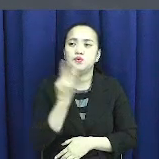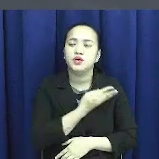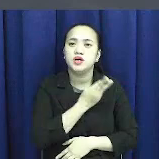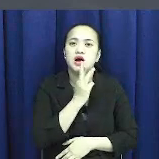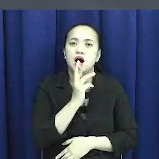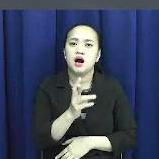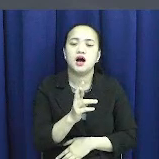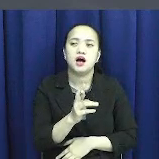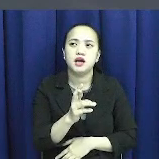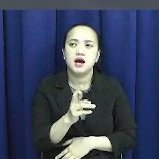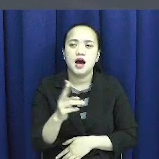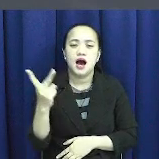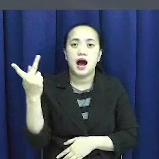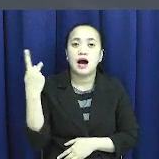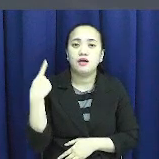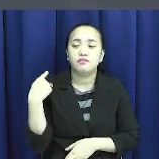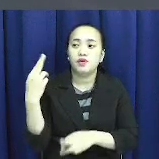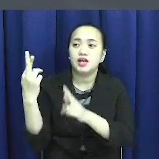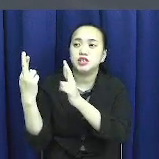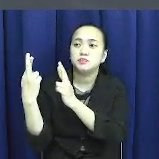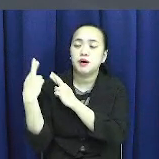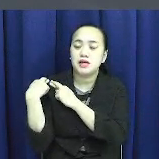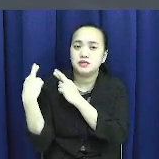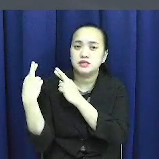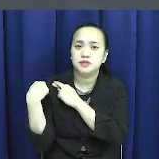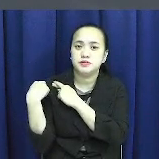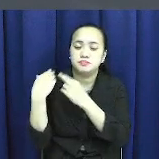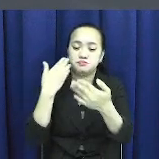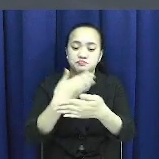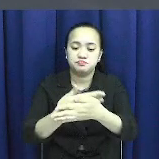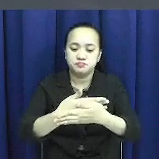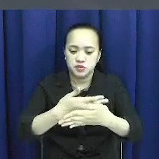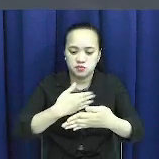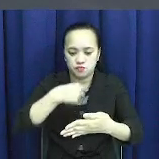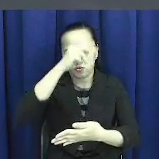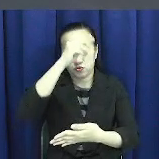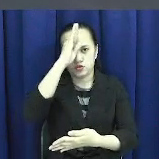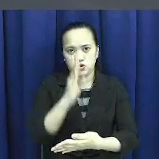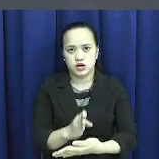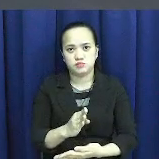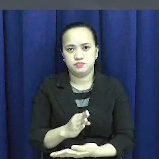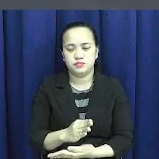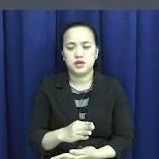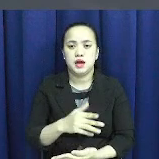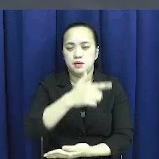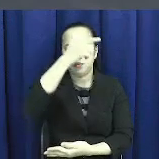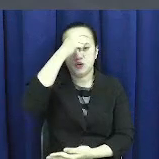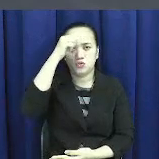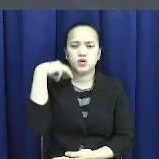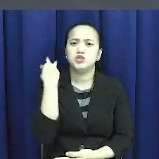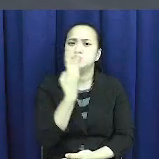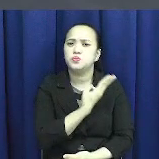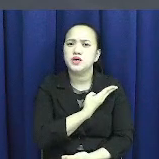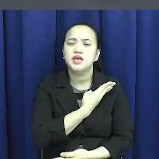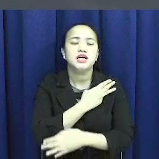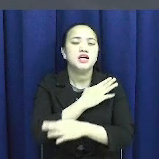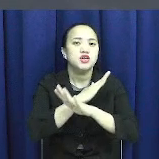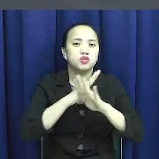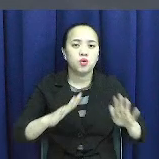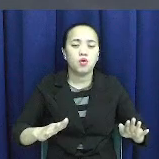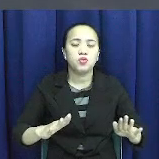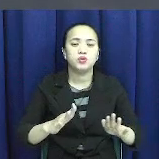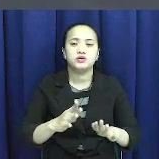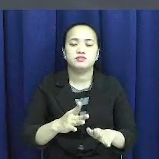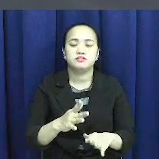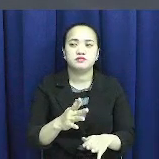Kaya nga po mga kapatid, hindi po tayo naniniwala sa confessional box. Alam niyo po yung